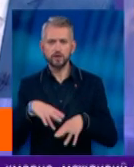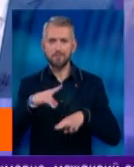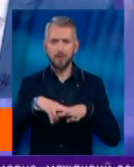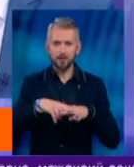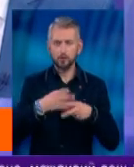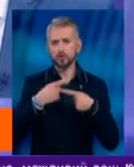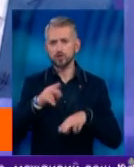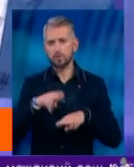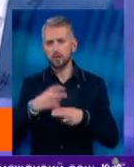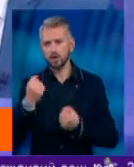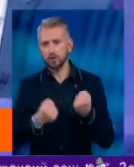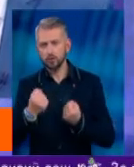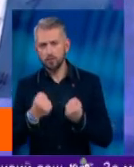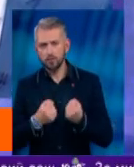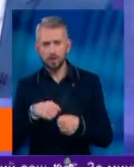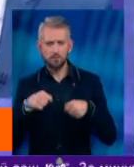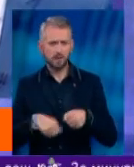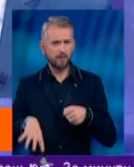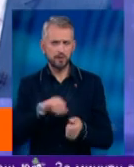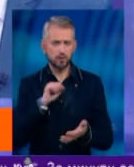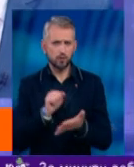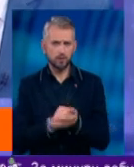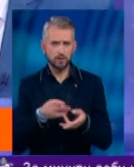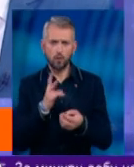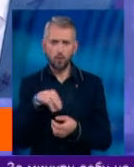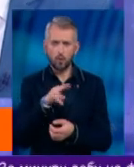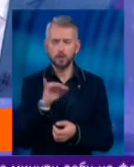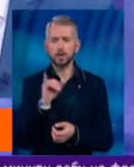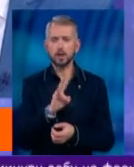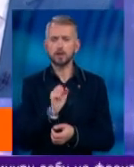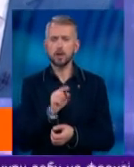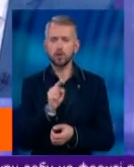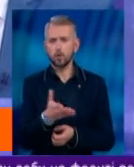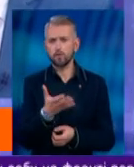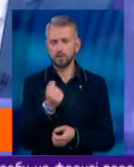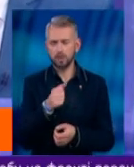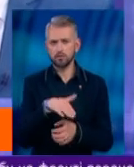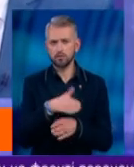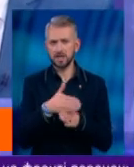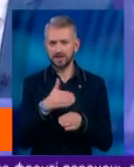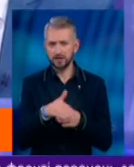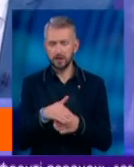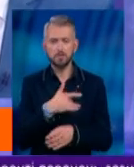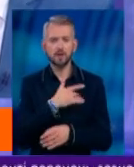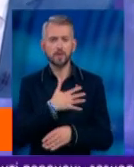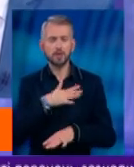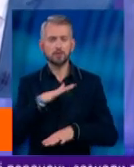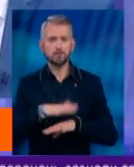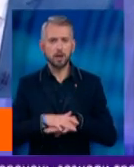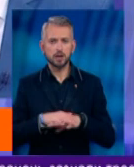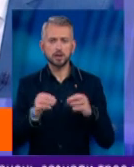на автомобіль, правонару, тобто всі документи, ідентифікаційний код і на нього взяв кредит. Приватбанк